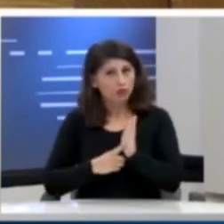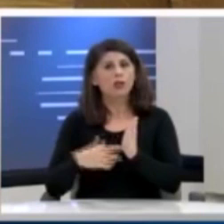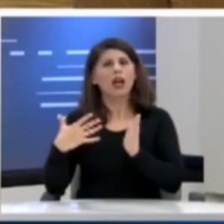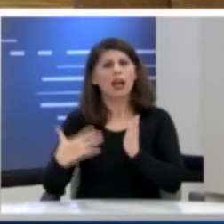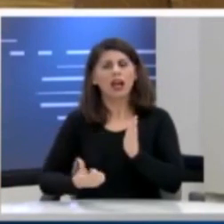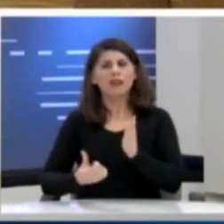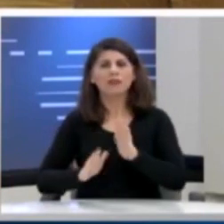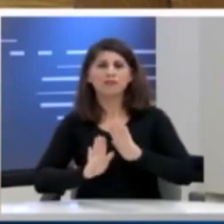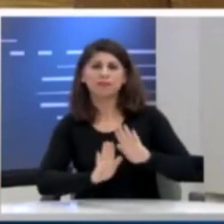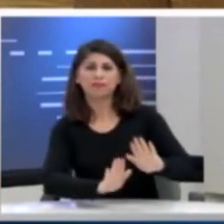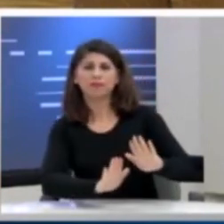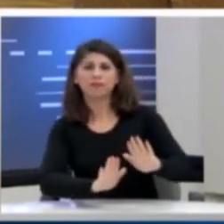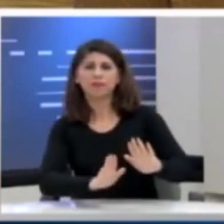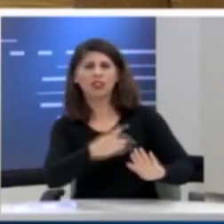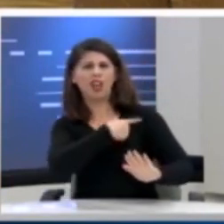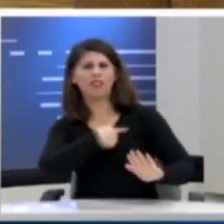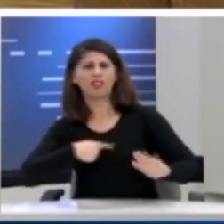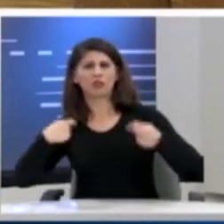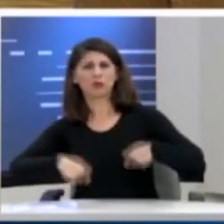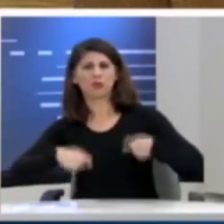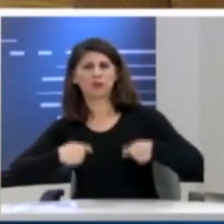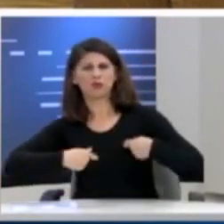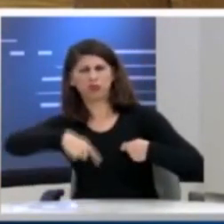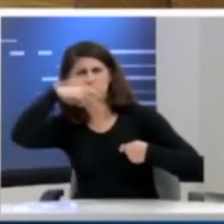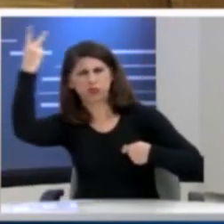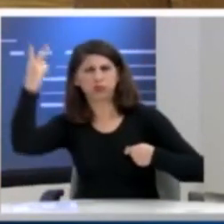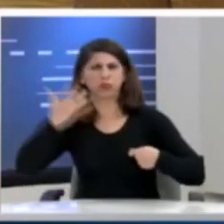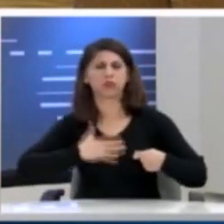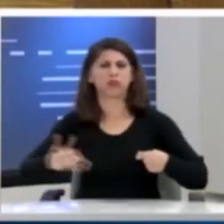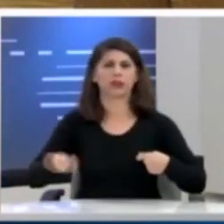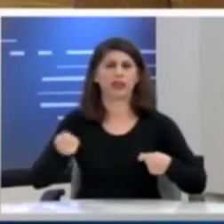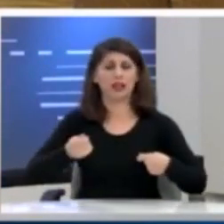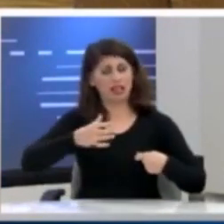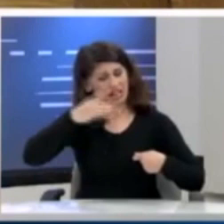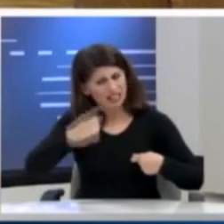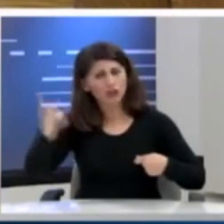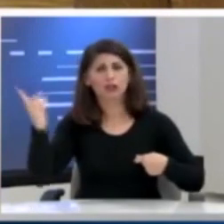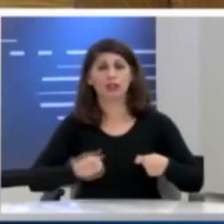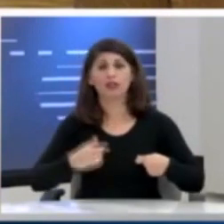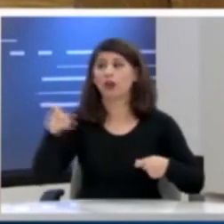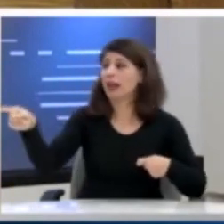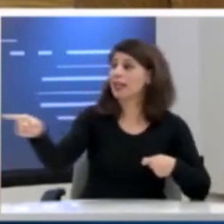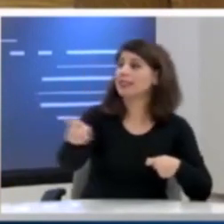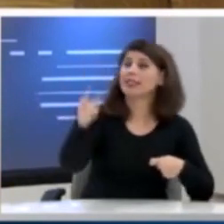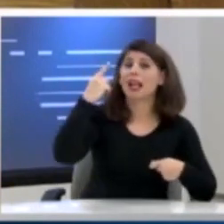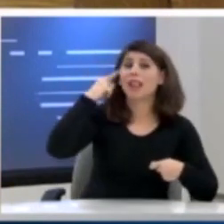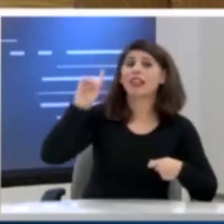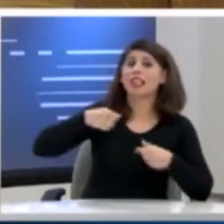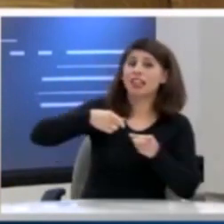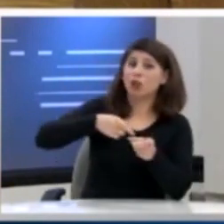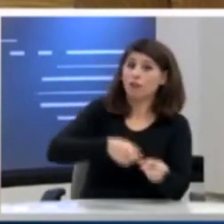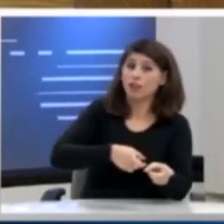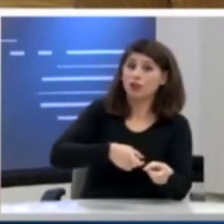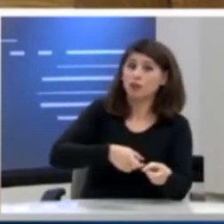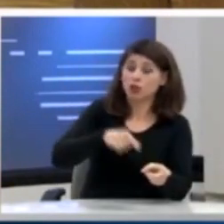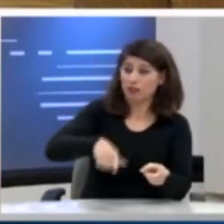έχετε αφήσει την μεγαλοεργοδοσία να ξεσαλώνει κυριολεκτικά? Δεν γνωρίζετε για τους